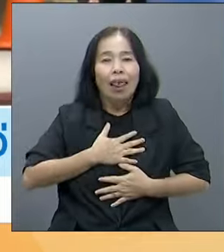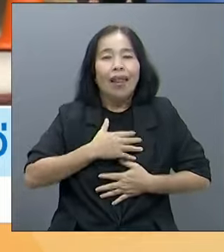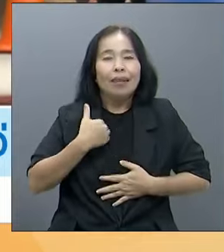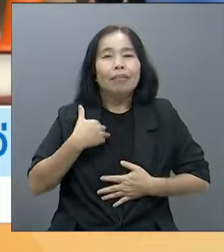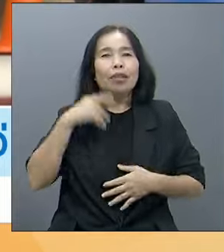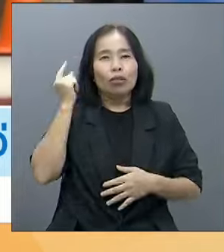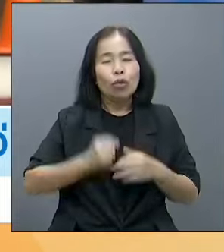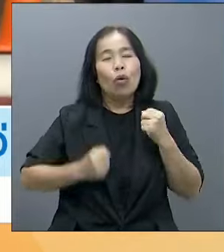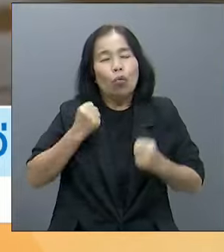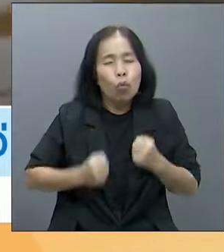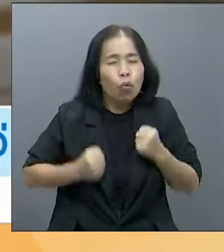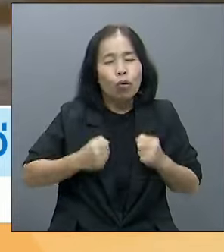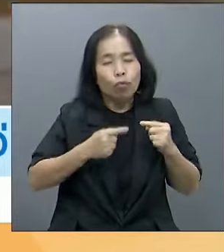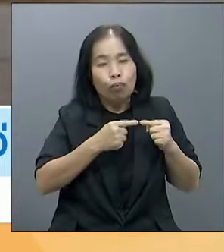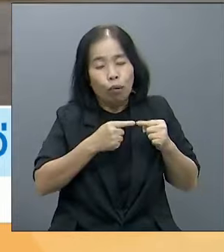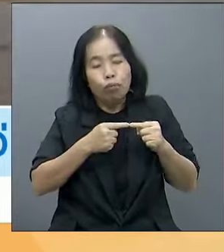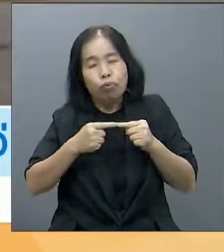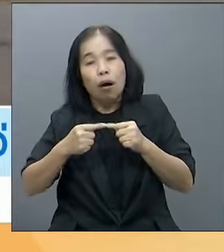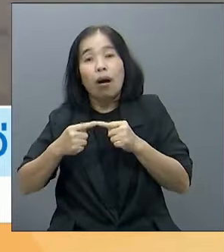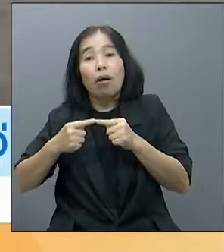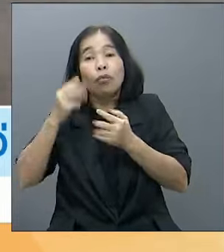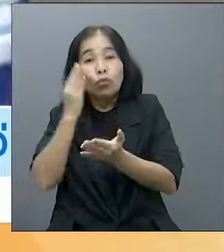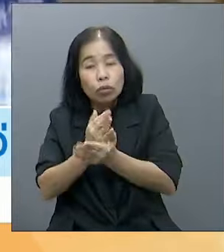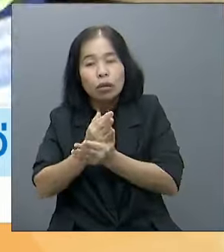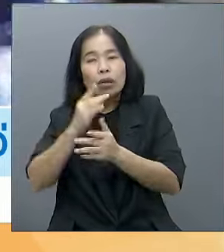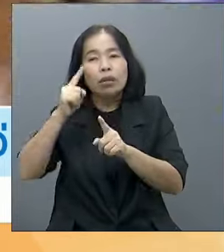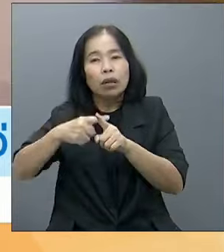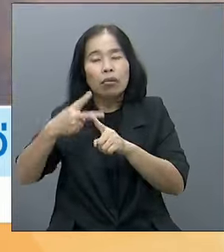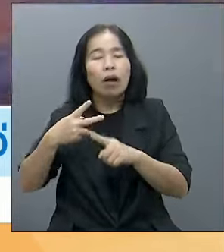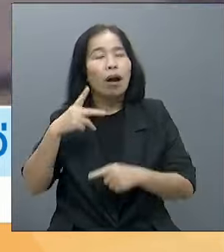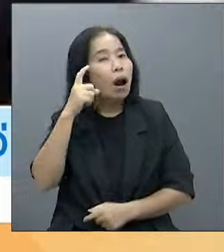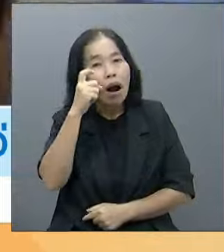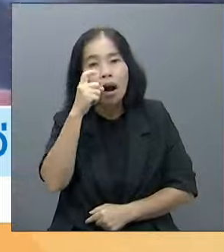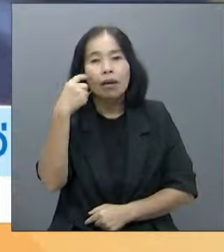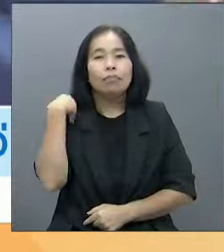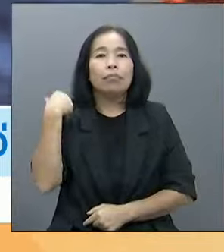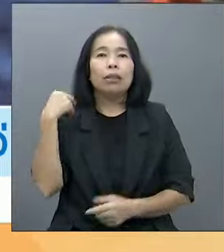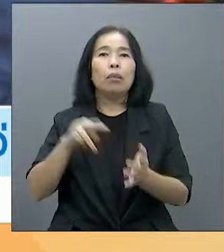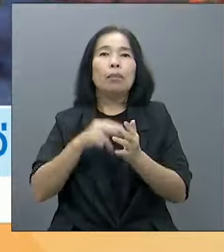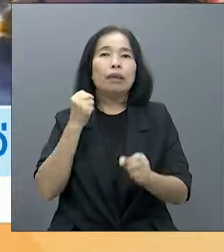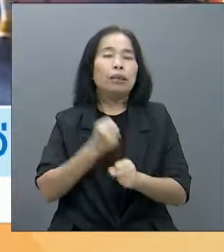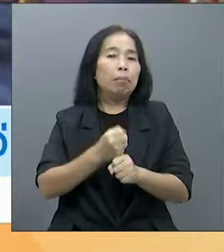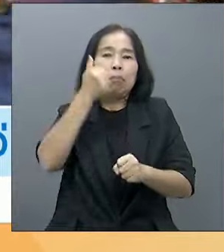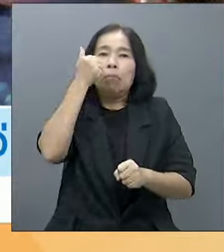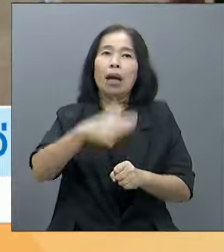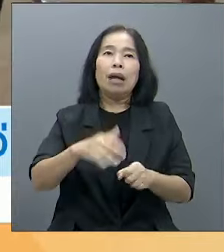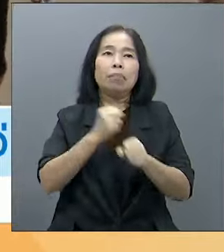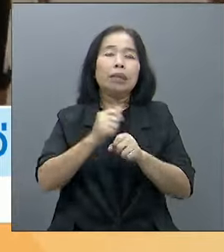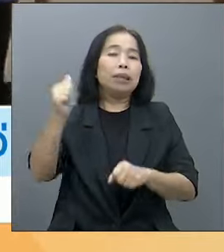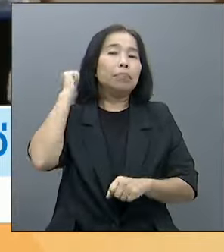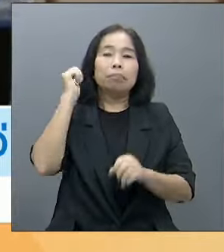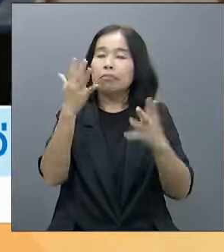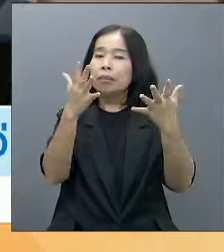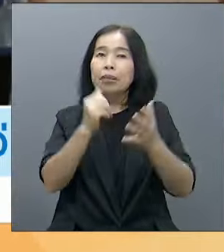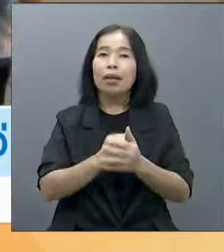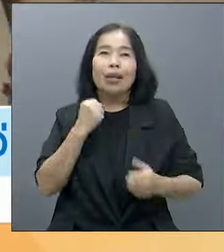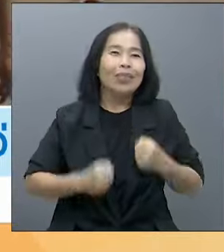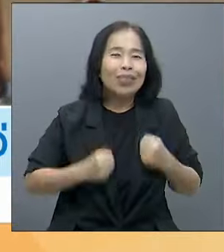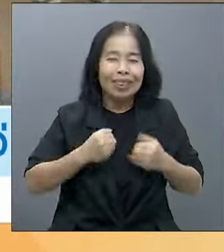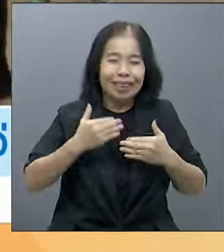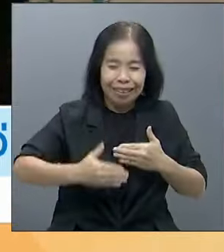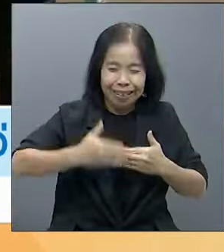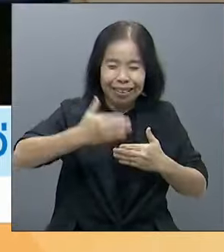ะเนอะมันทำอะไรมันต้องสม่ำเสมอพอมันหยุดไปแค่ประมาณเดือน2เดือนรู้เรื่องเลยนะคะคุณผู้ชมมันไม่สามารถที่จะมีฮาร์ทเรทได้เหมือนเดิม ใช่ค่ะ วิ่งอยู่ดีๆจากโซน1โซน